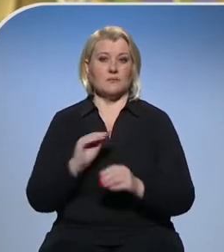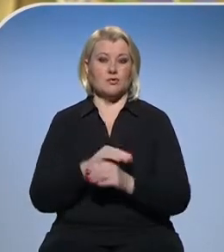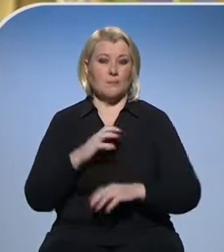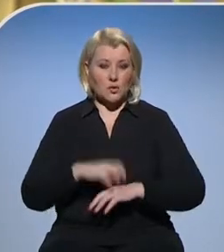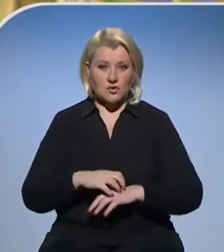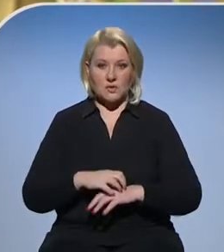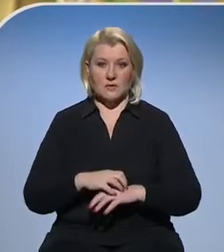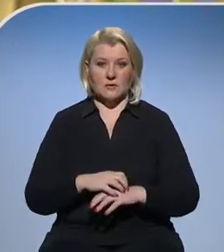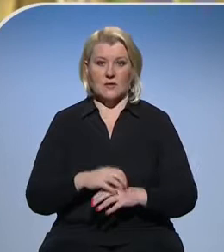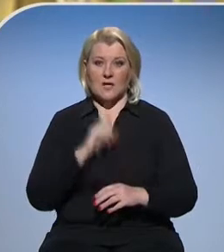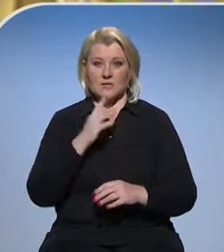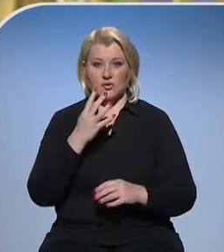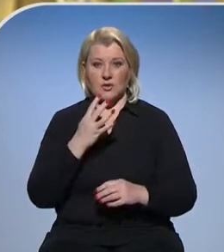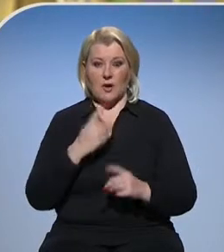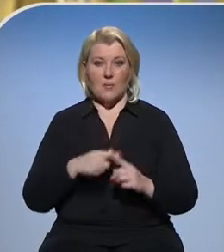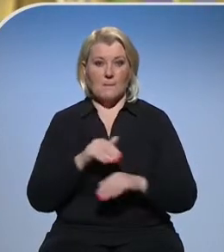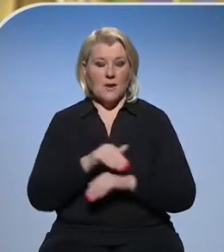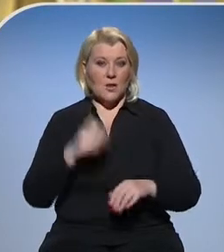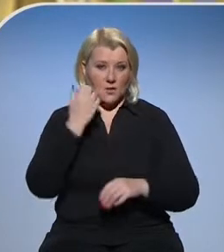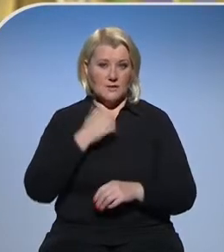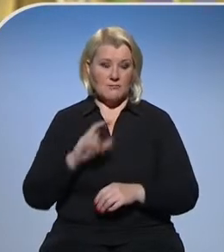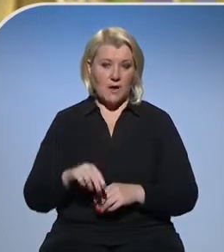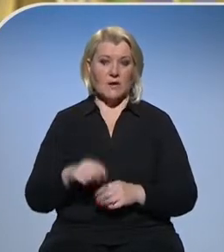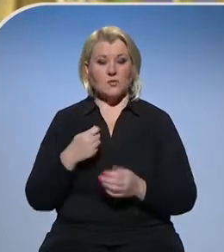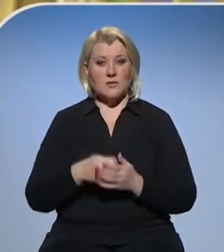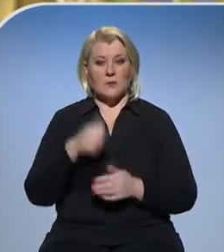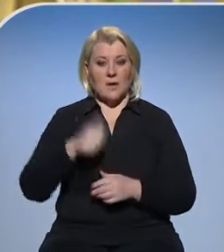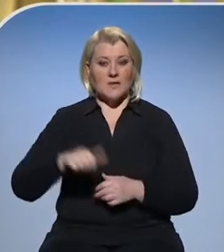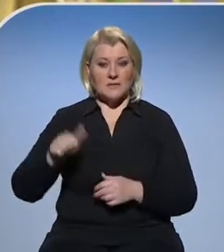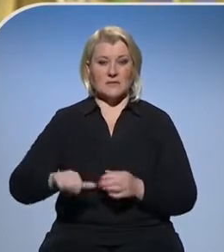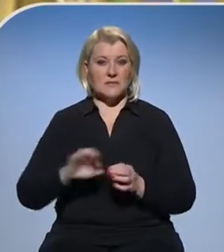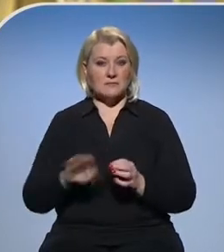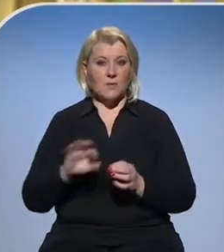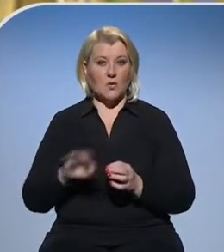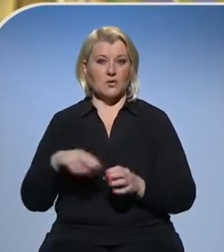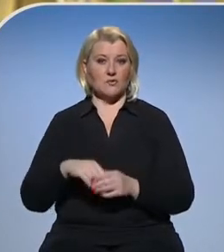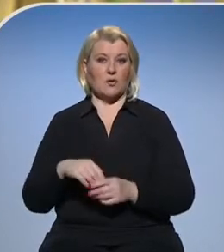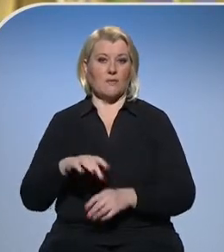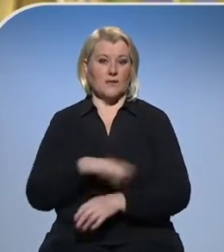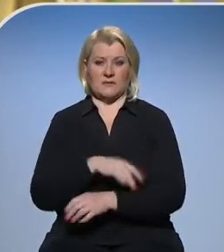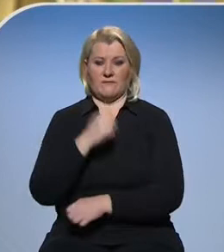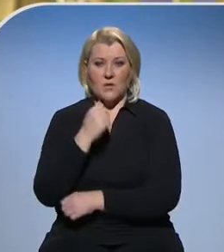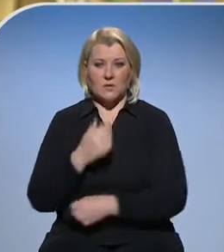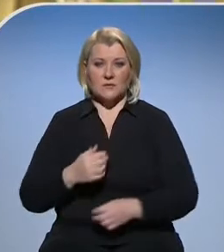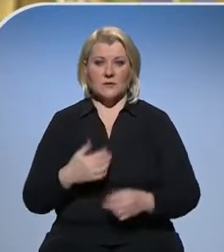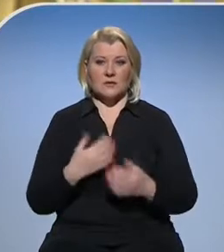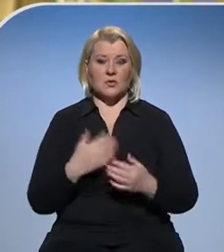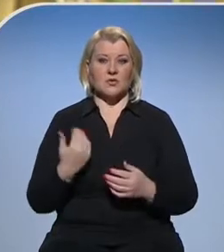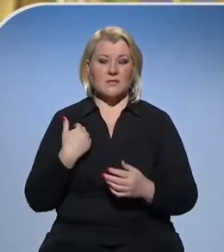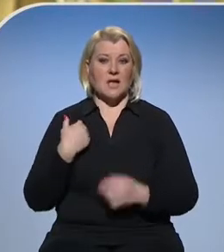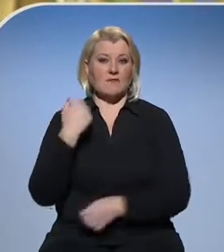Je to nějakých 4,5 milionu lidí, takže se vlastně spoříte každý měsíc ve fondech. Ty staré fondy nemůžou jít do